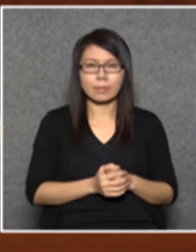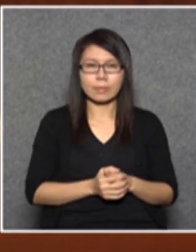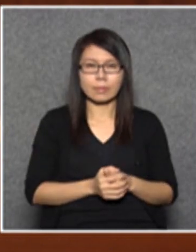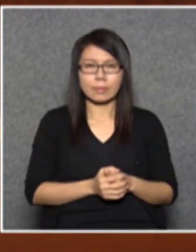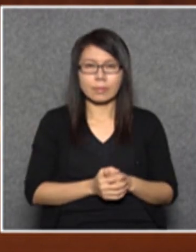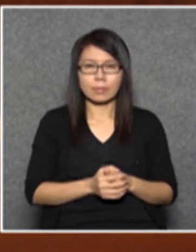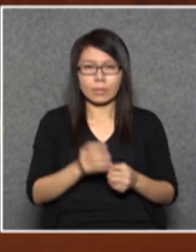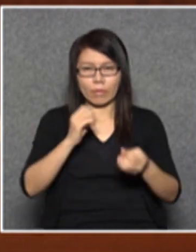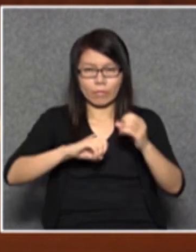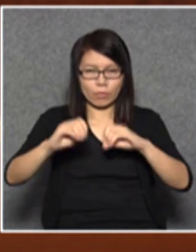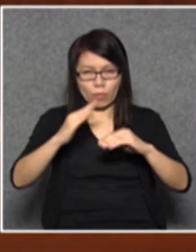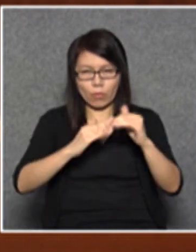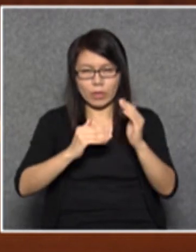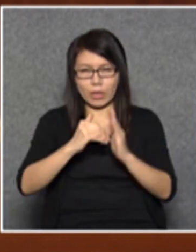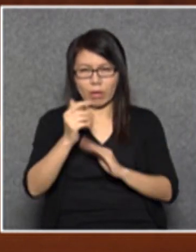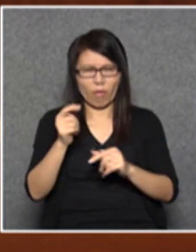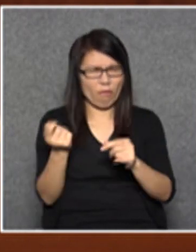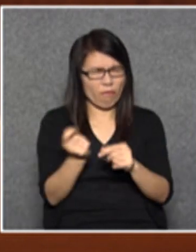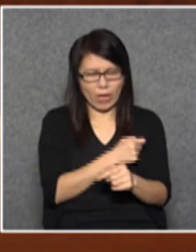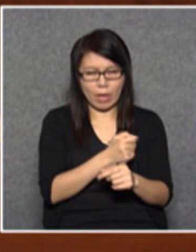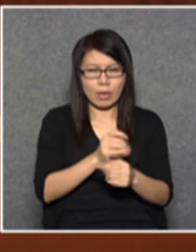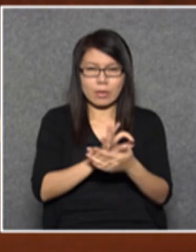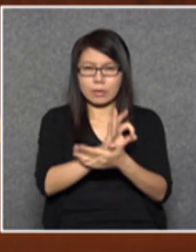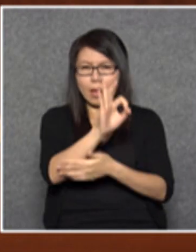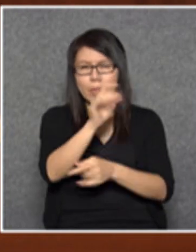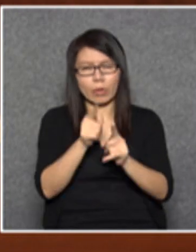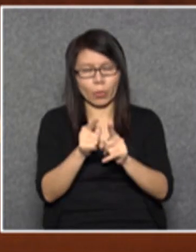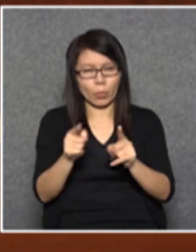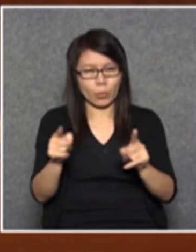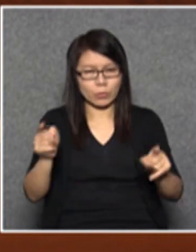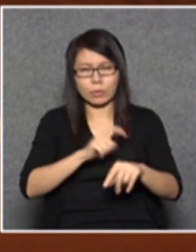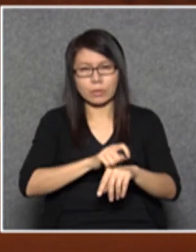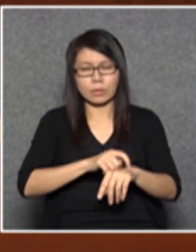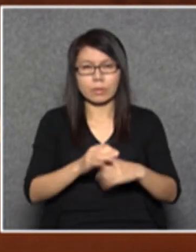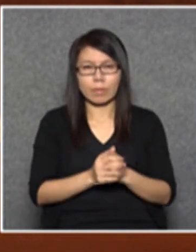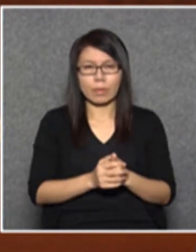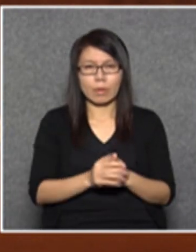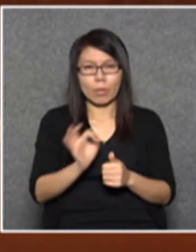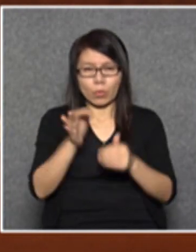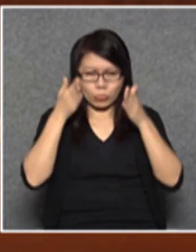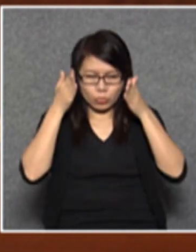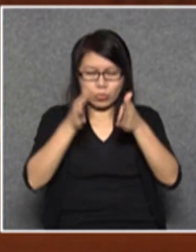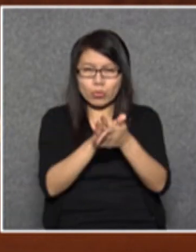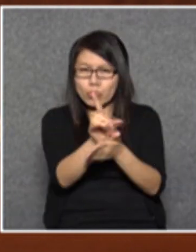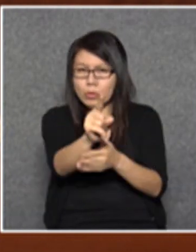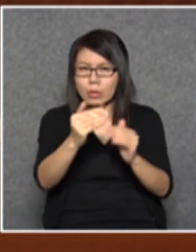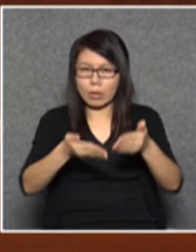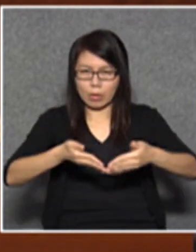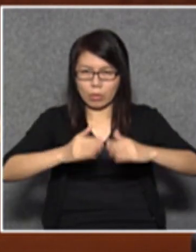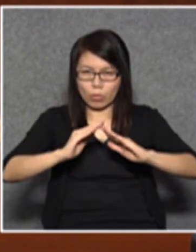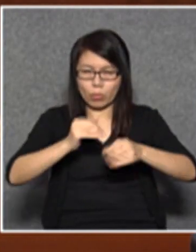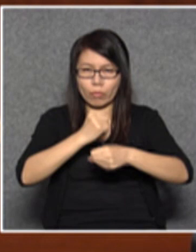科技一日千里，三年是很長時間來的，我們沒有一個專門的局去負責這方面的工